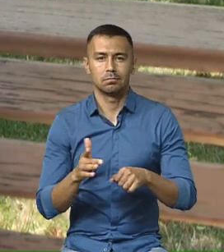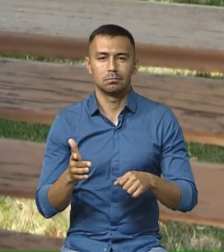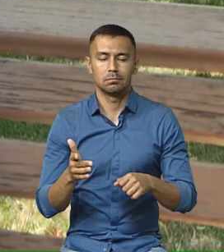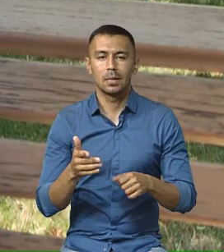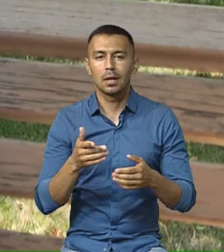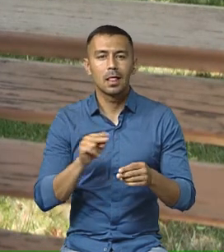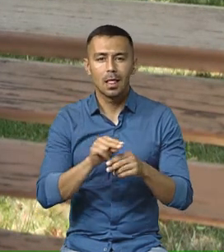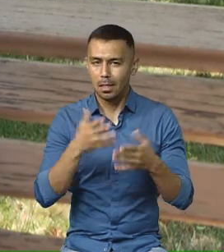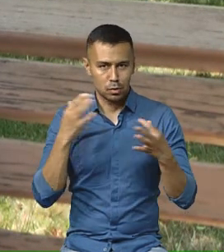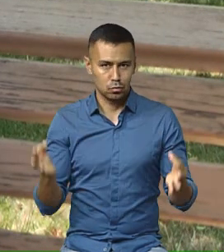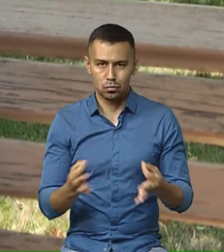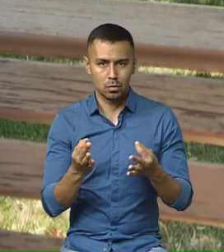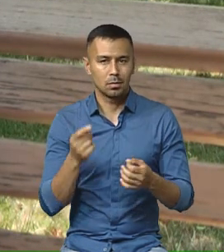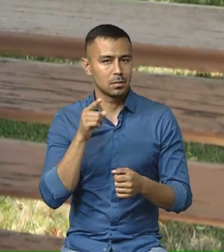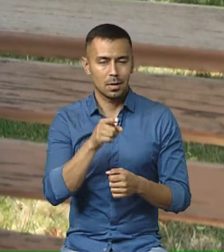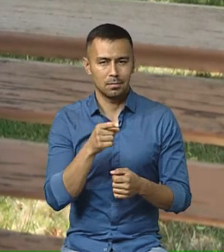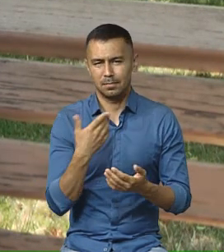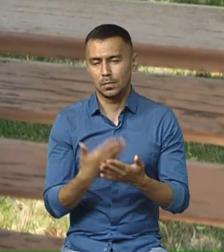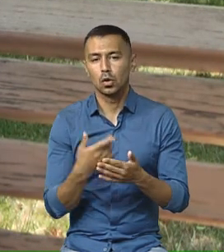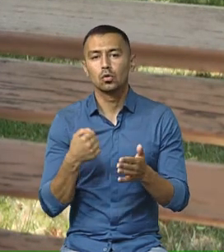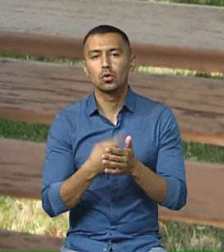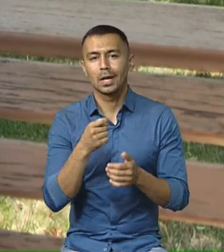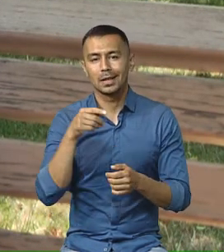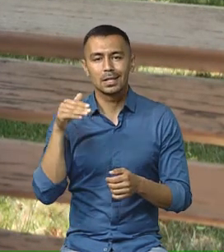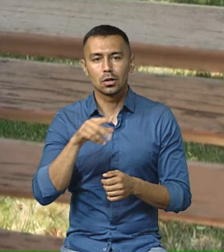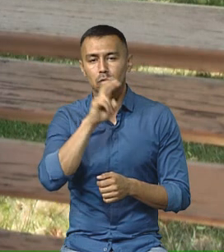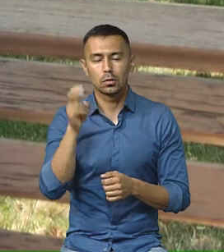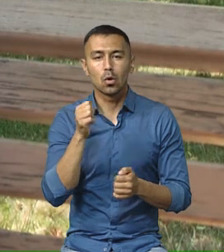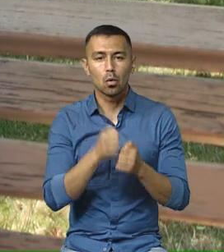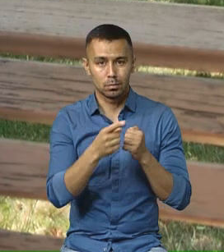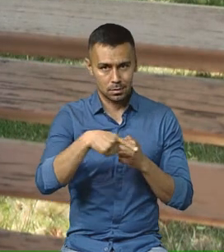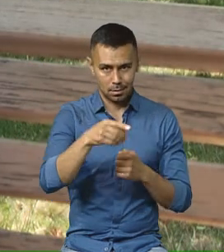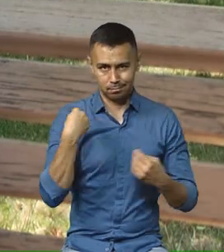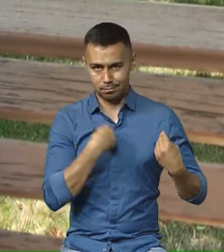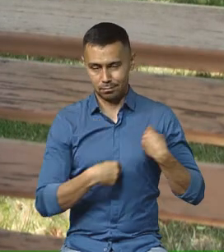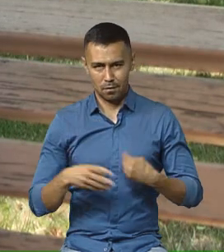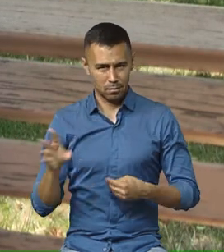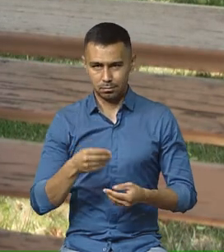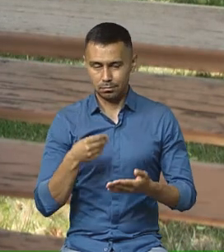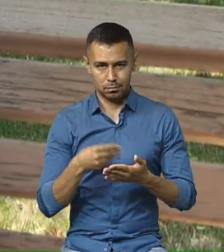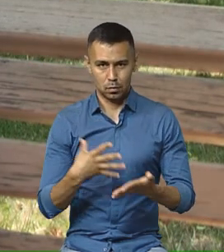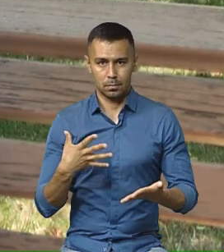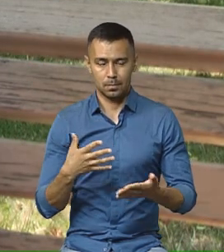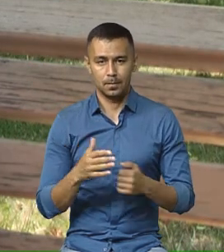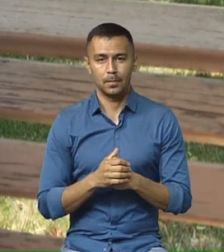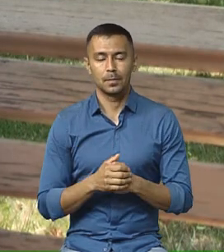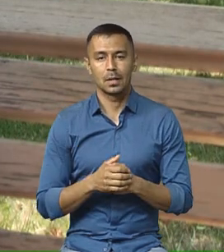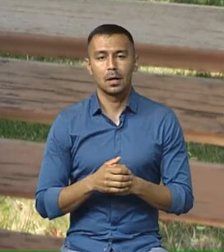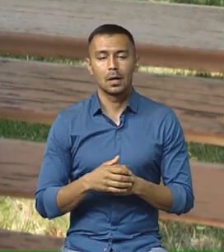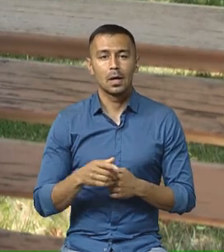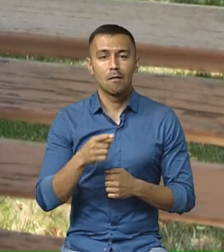не навчені нічому, то там десь до 100 тисяч доларів на кожному з них вдіто, тільки екіпіровки і снаряги. І